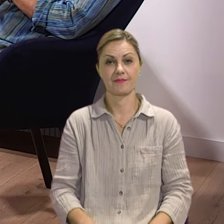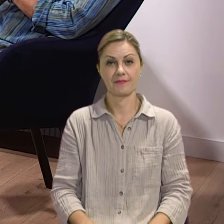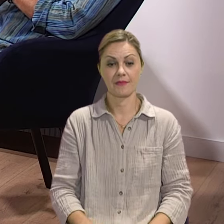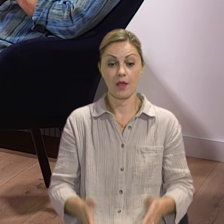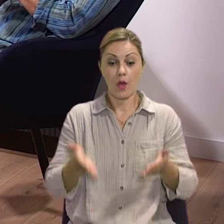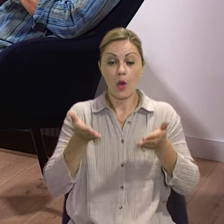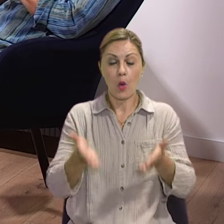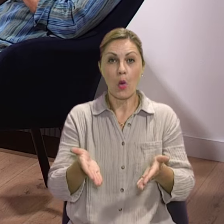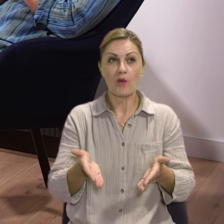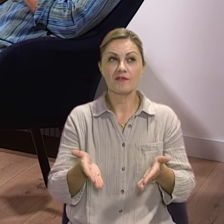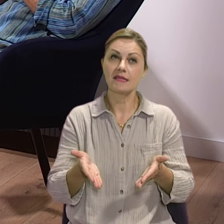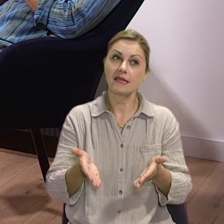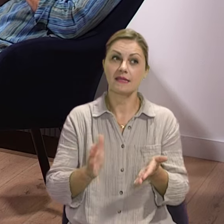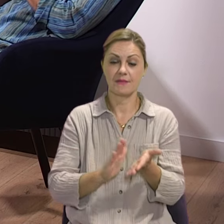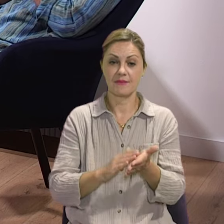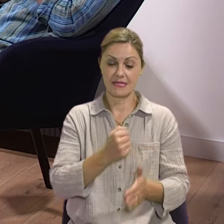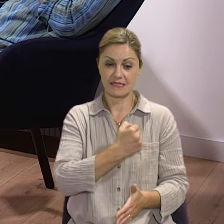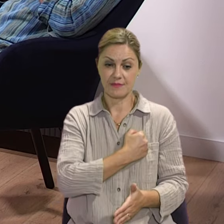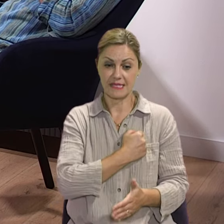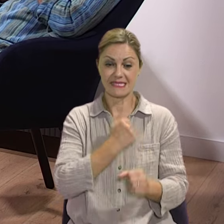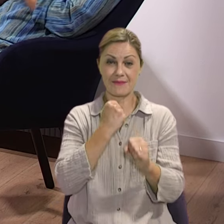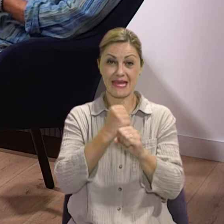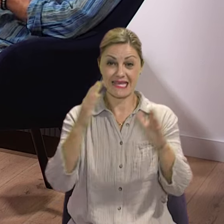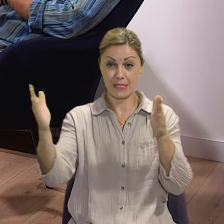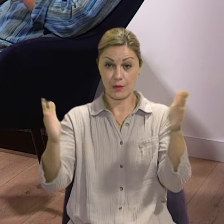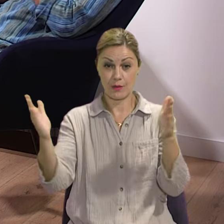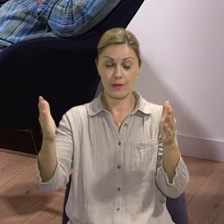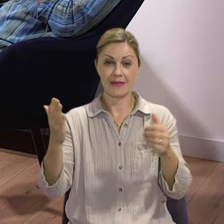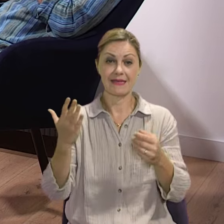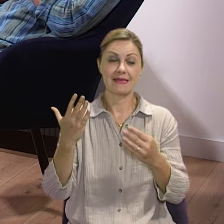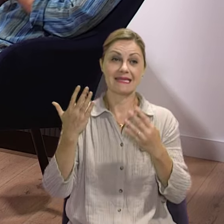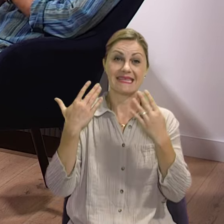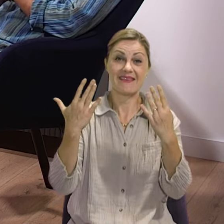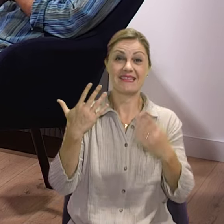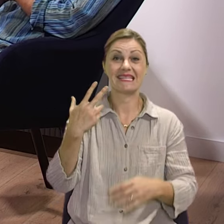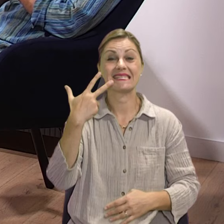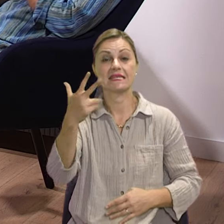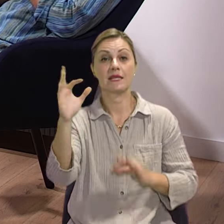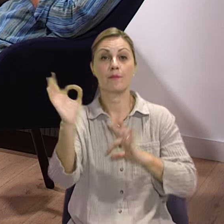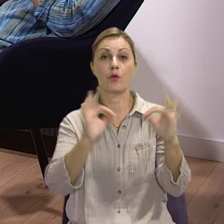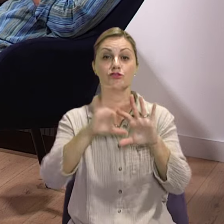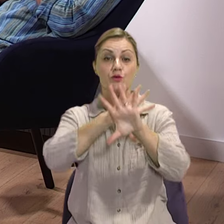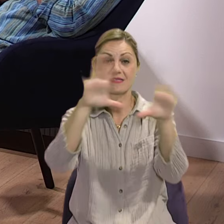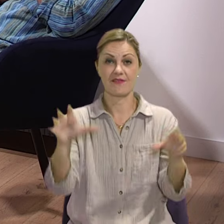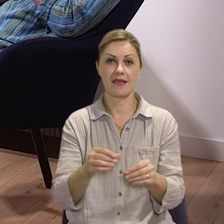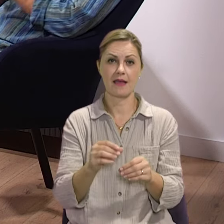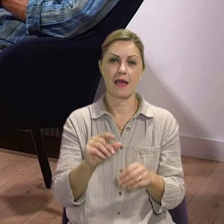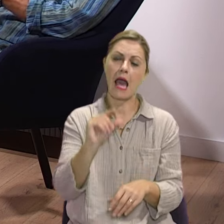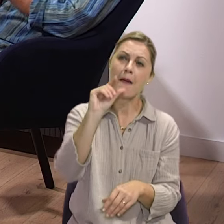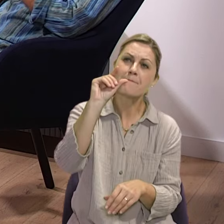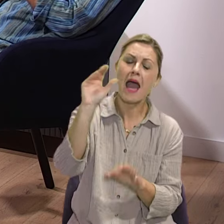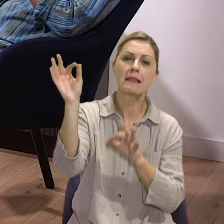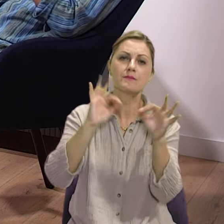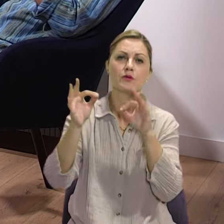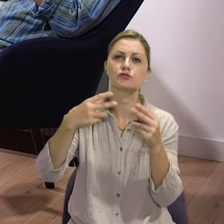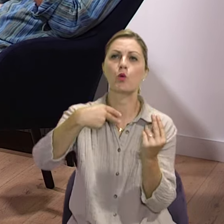90%, recimo, 93% te brojke je u Splitu. Znači, onaj pult